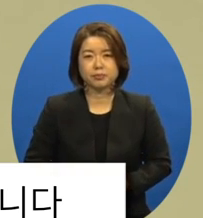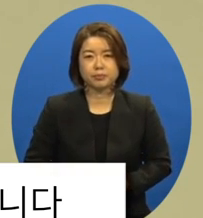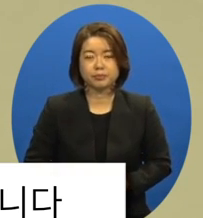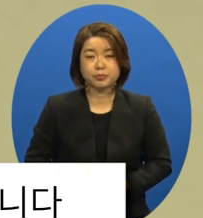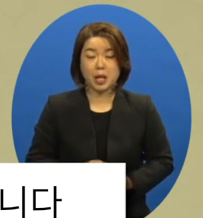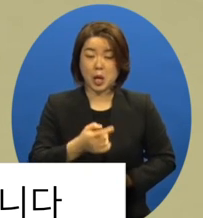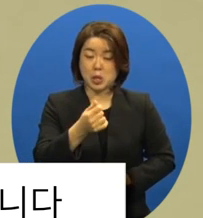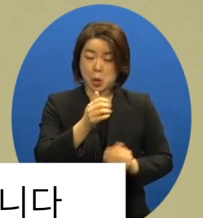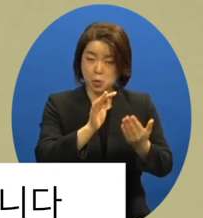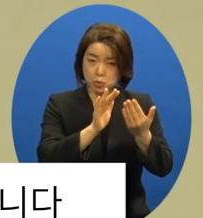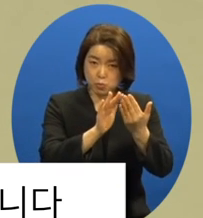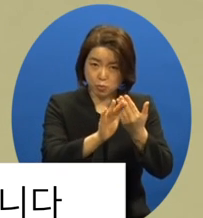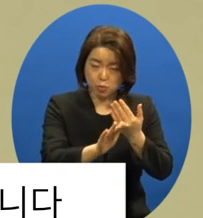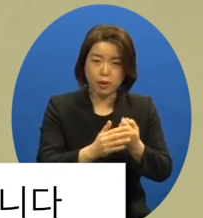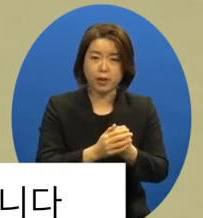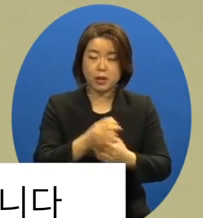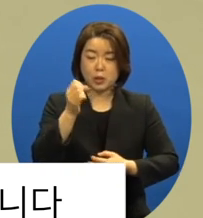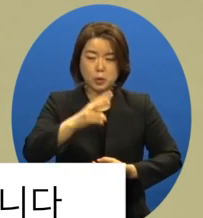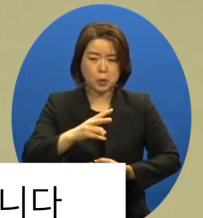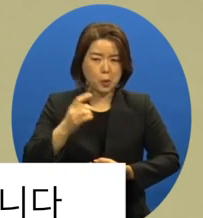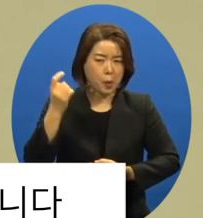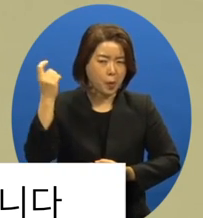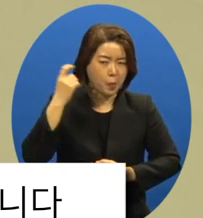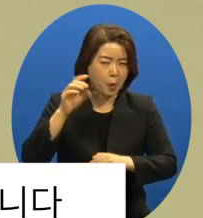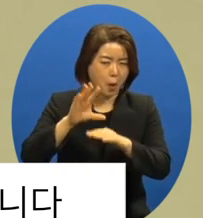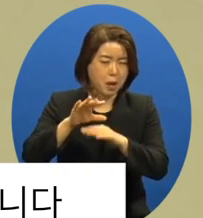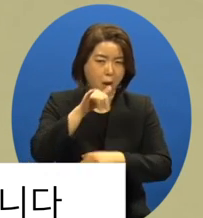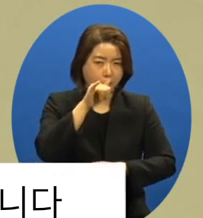조금 더 있다가 또 방송이 나옵니다.